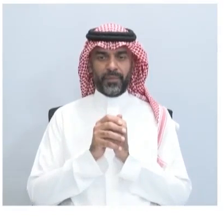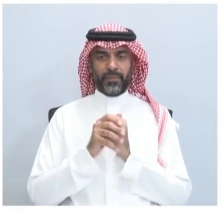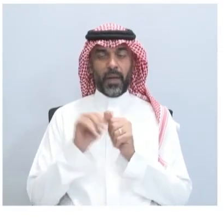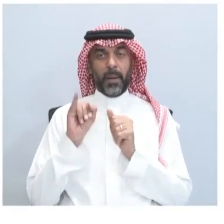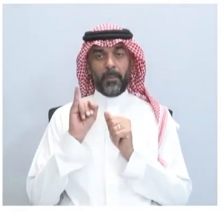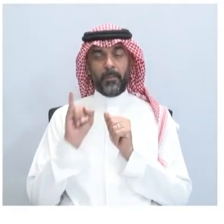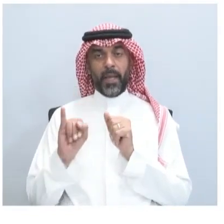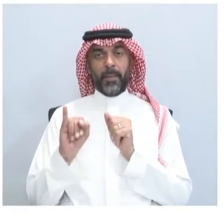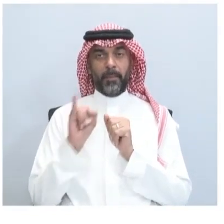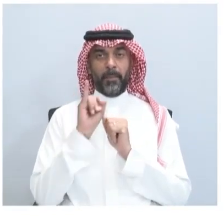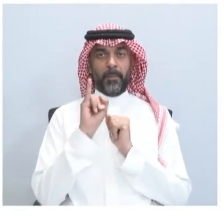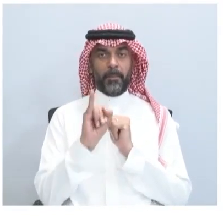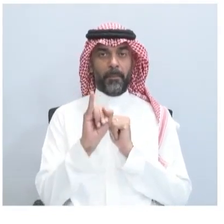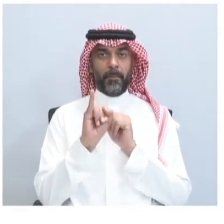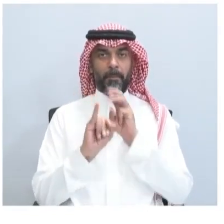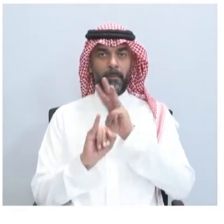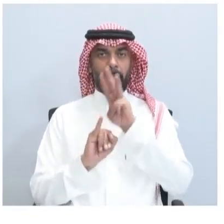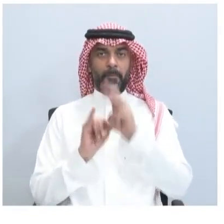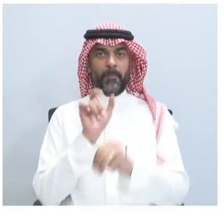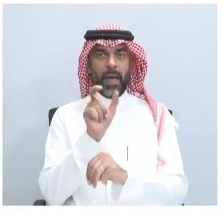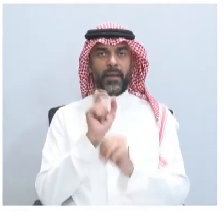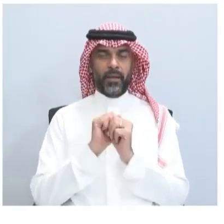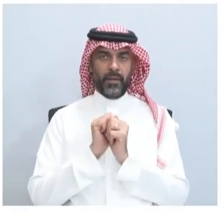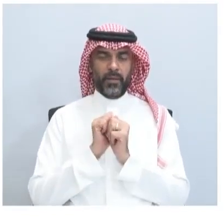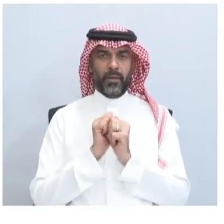ممن استعرت الكتاب